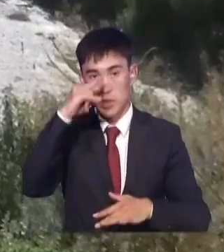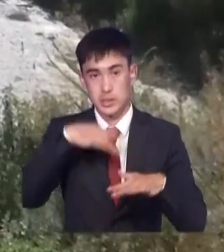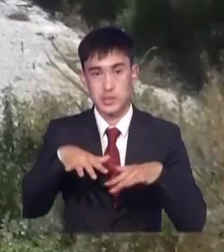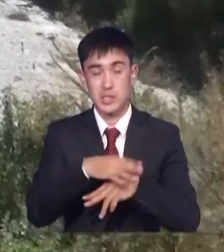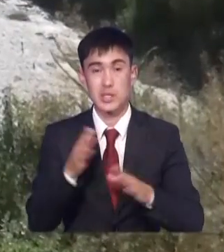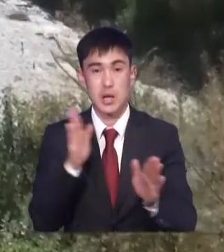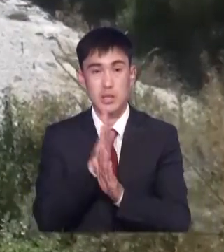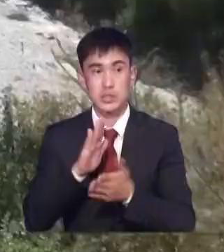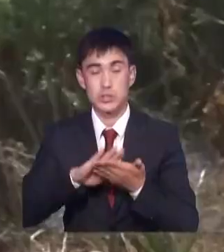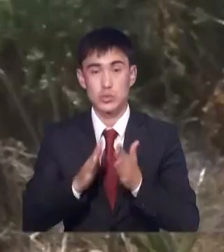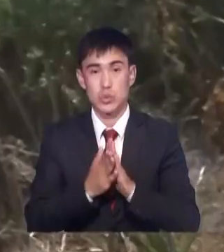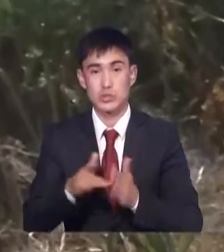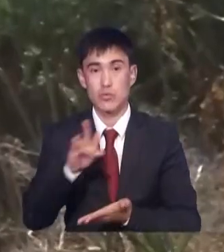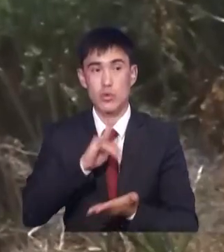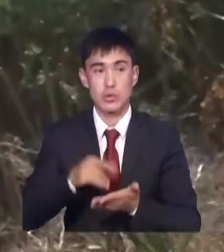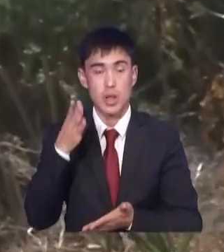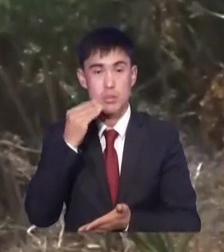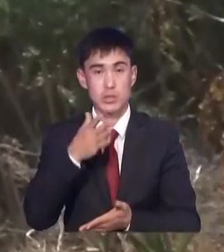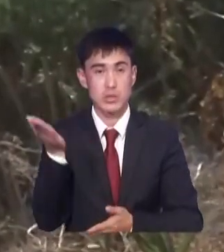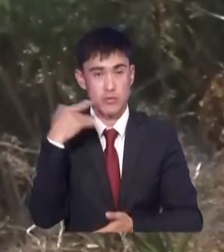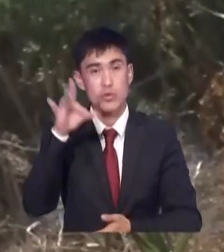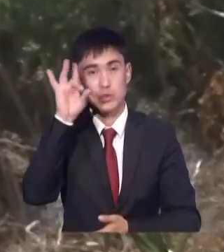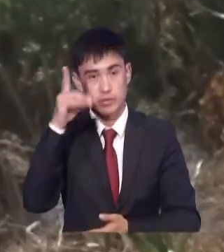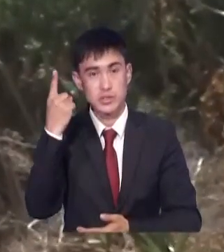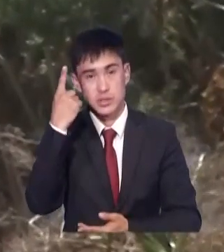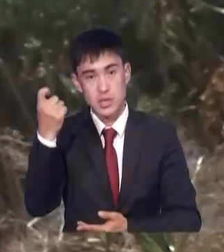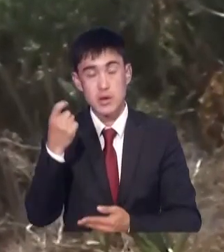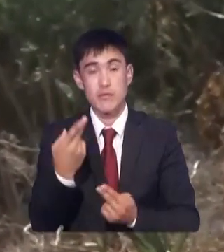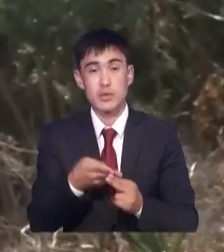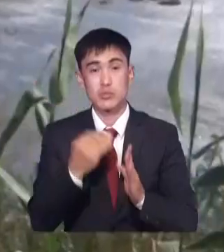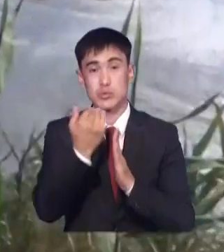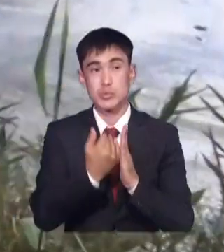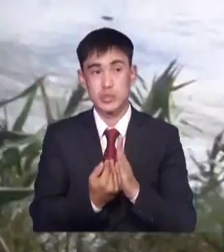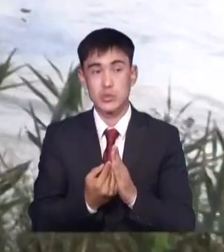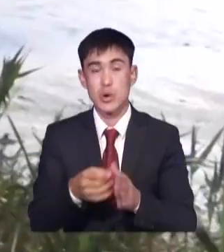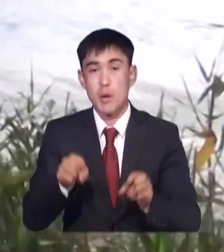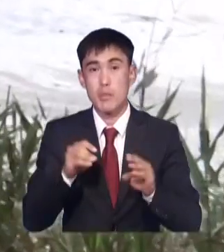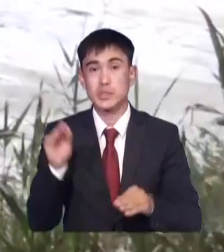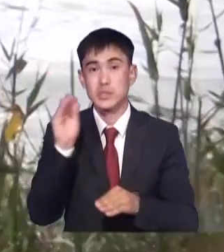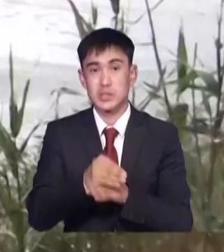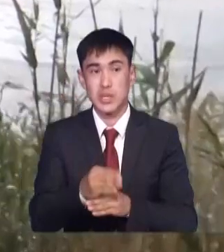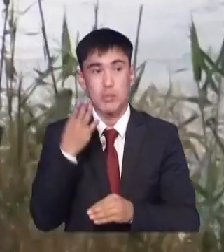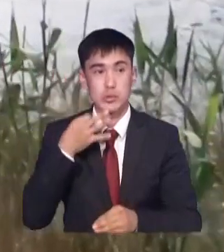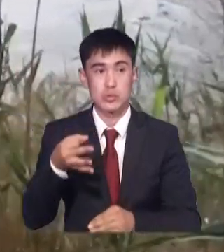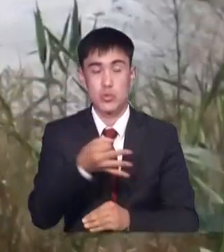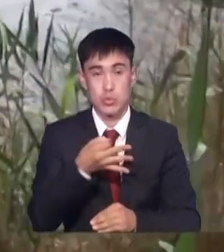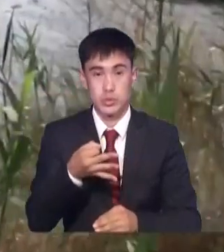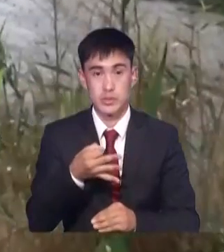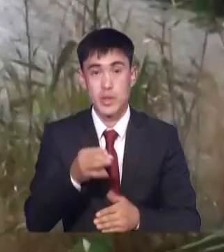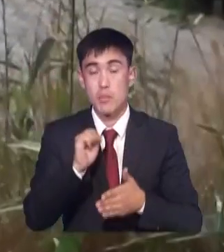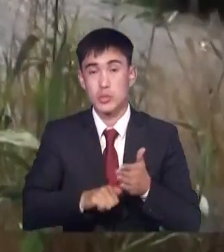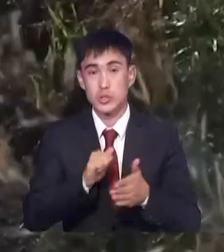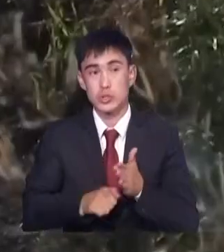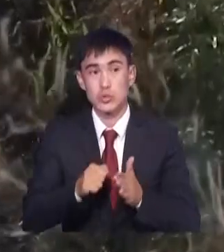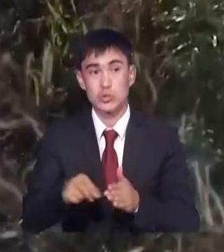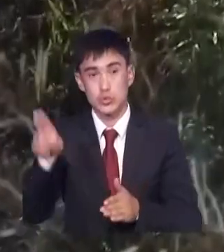казахстанцам экологическая ситуация в городе Алматы давно известна. Теперь же к этому списку рискует присоединиться и Алматинская область. Причина в том,